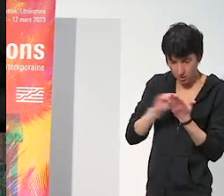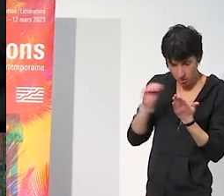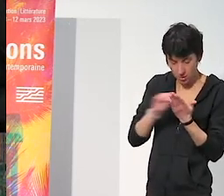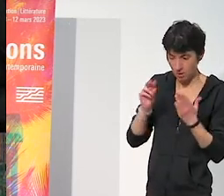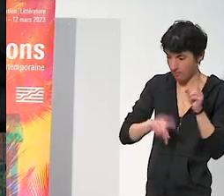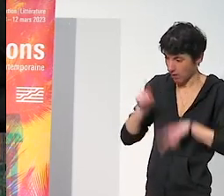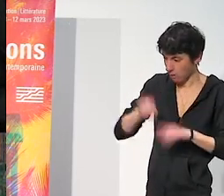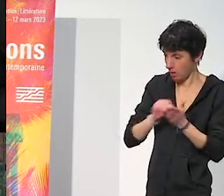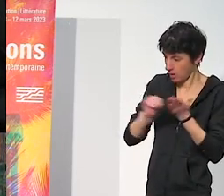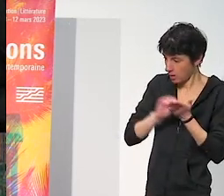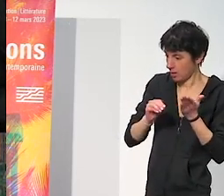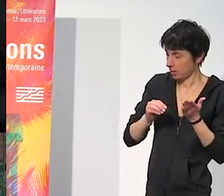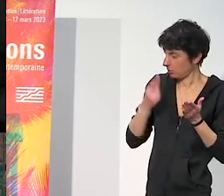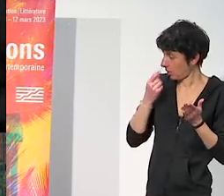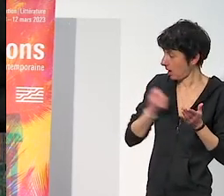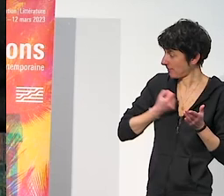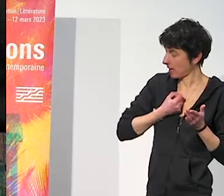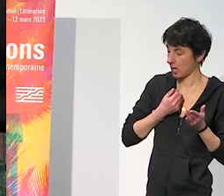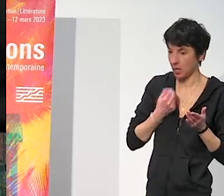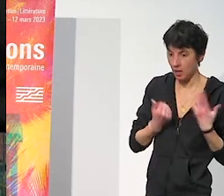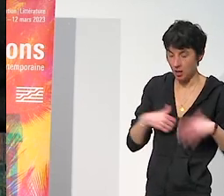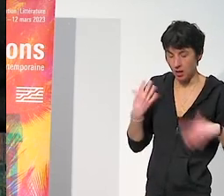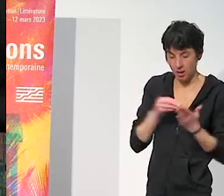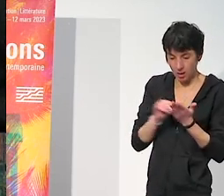dans l'usure physique.